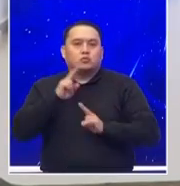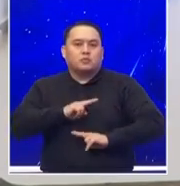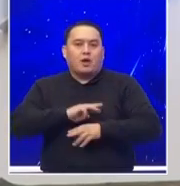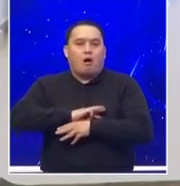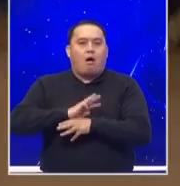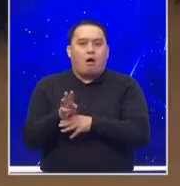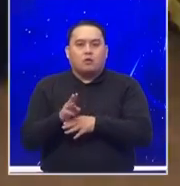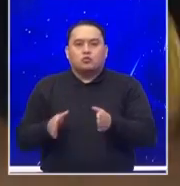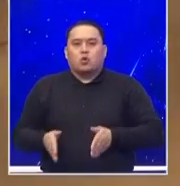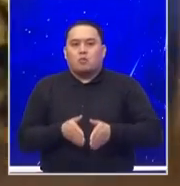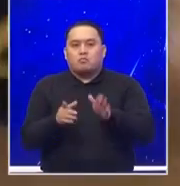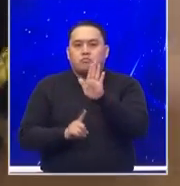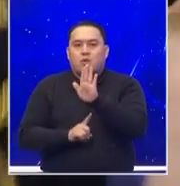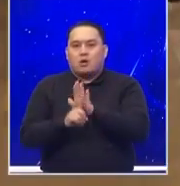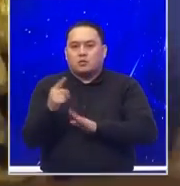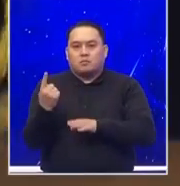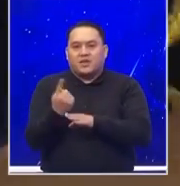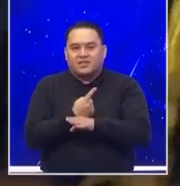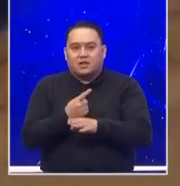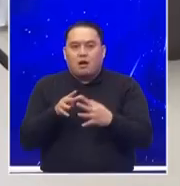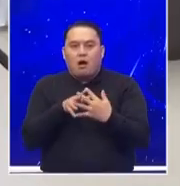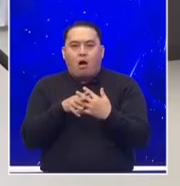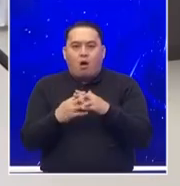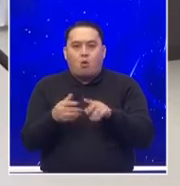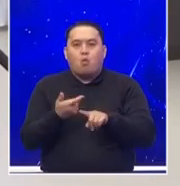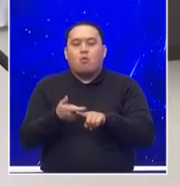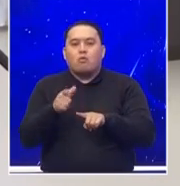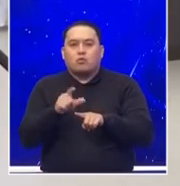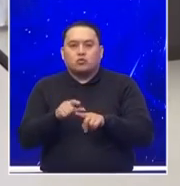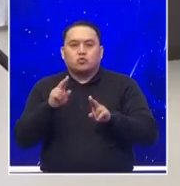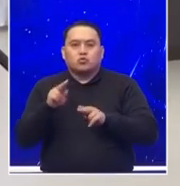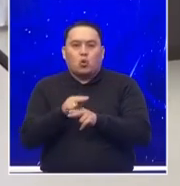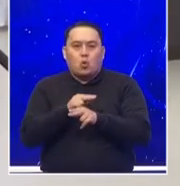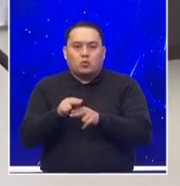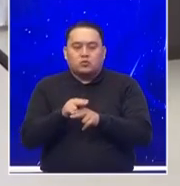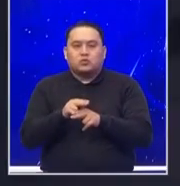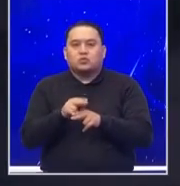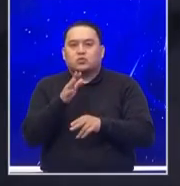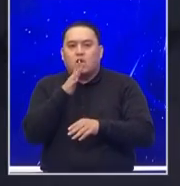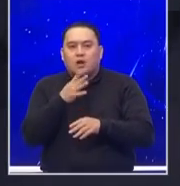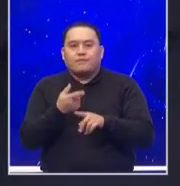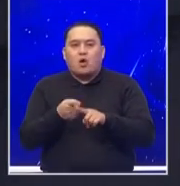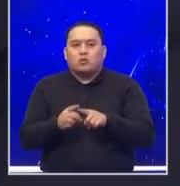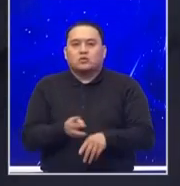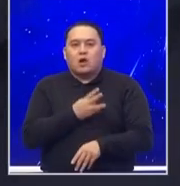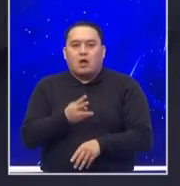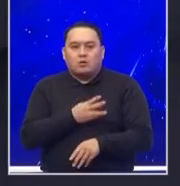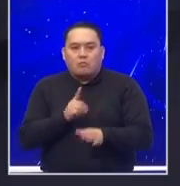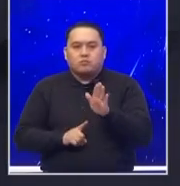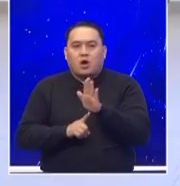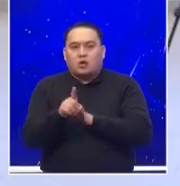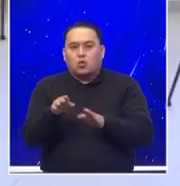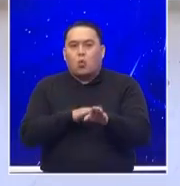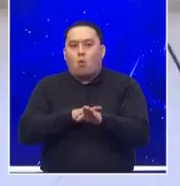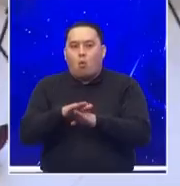жол картасы бастамалғанда бірінші болып ауылдықтар осы нысанның жөнделуін сұрапты. Көп күткен тілеулері жыл басында